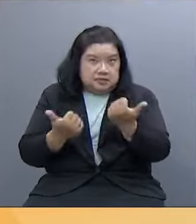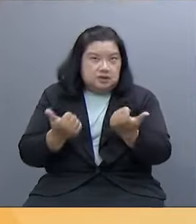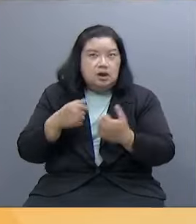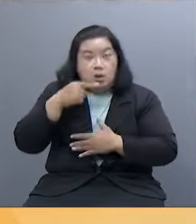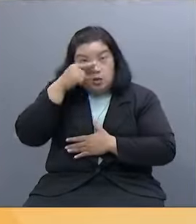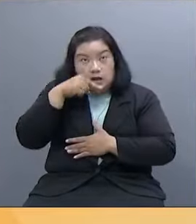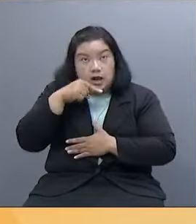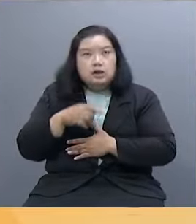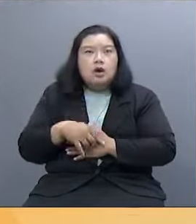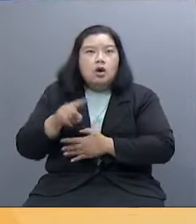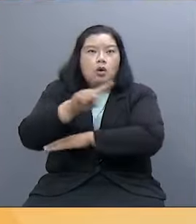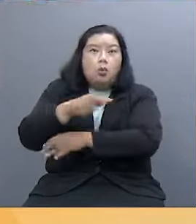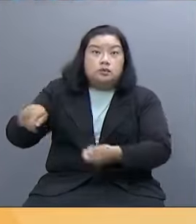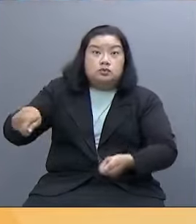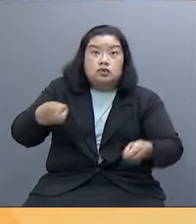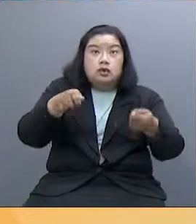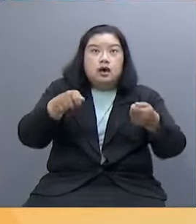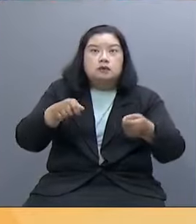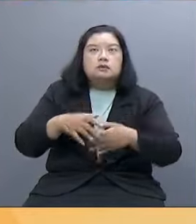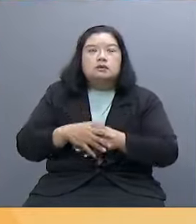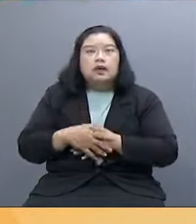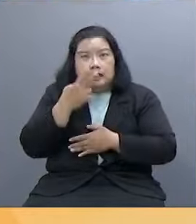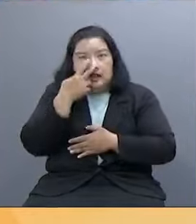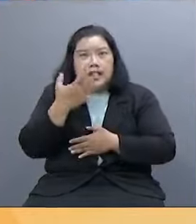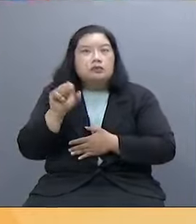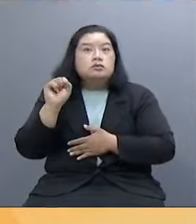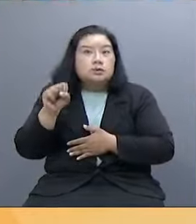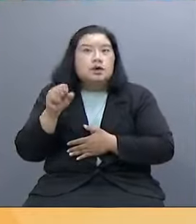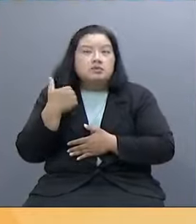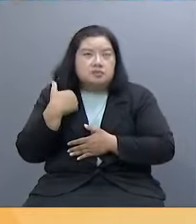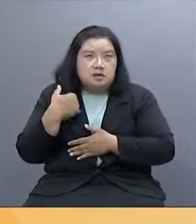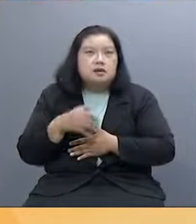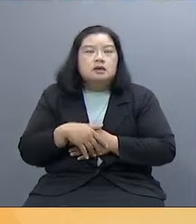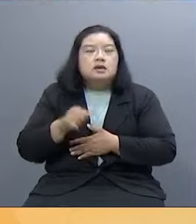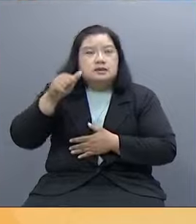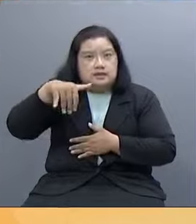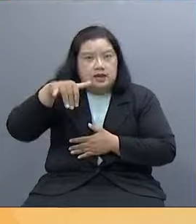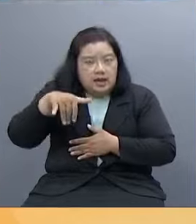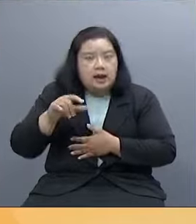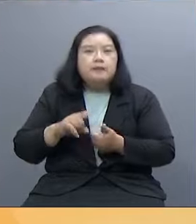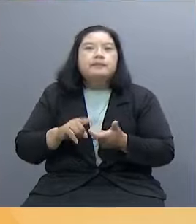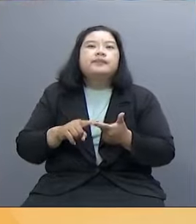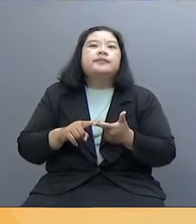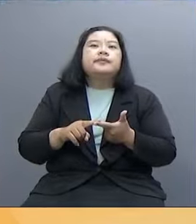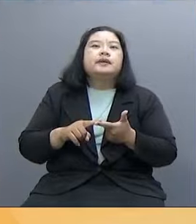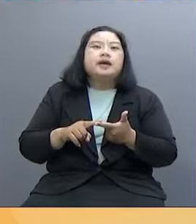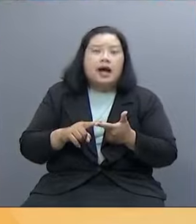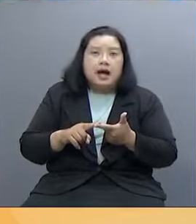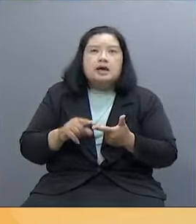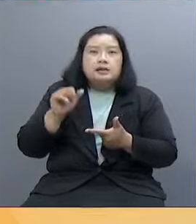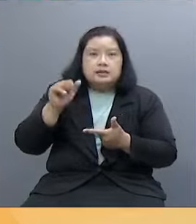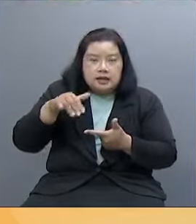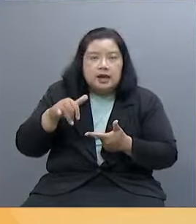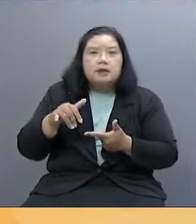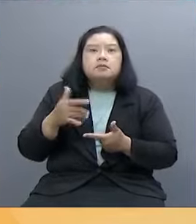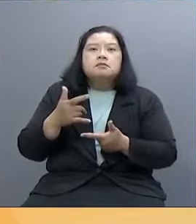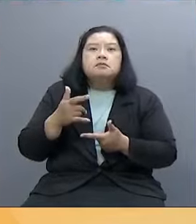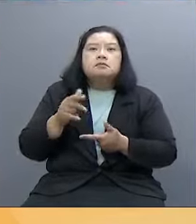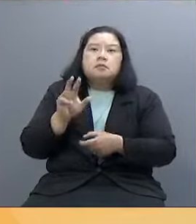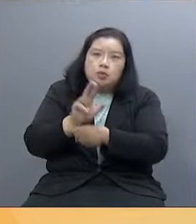ลสงกรานต์นะคุณผู้ชมก็จะเห็นอย่างในหลายพื้นที่อย่างในสยามเองหรือว่าอย่างสามย่านเองเนี่ยคุณผู้ชมเชื่อไหมว่าเป็นสงกราน